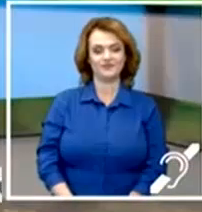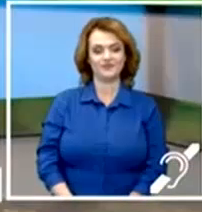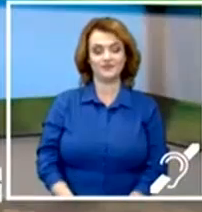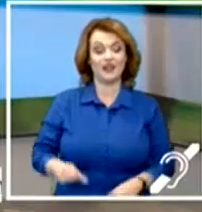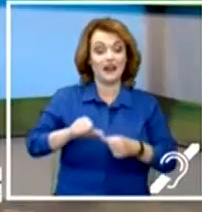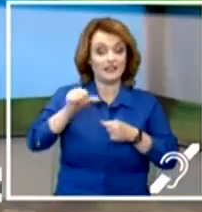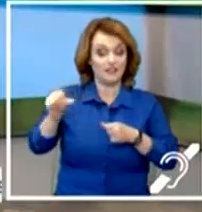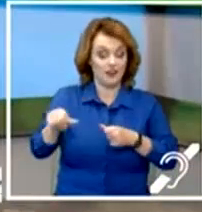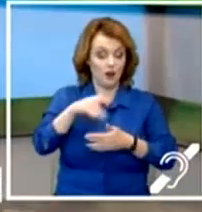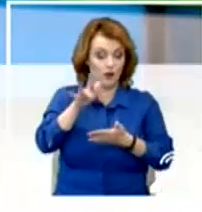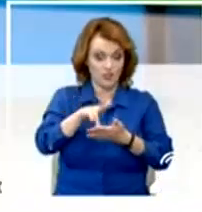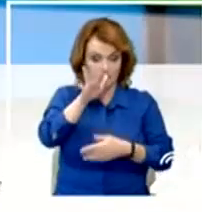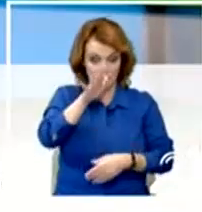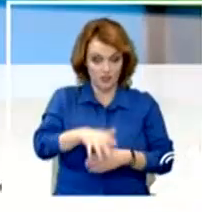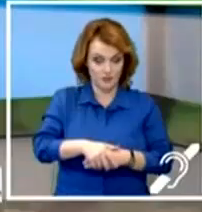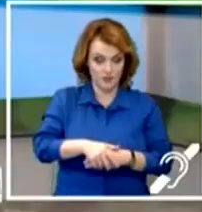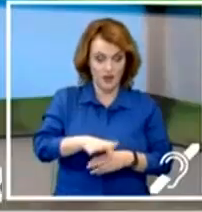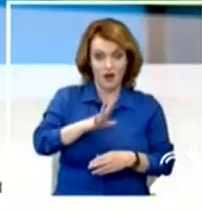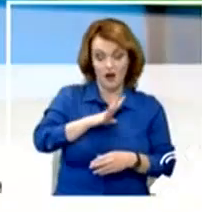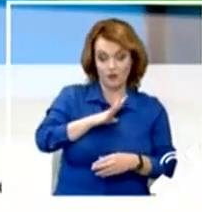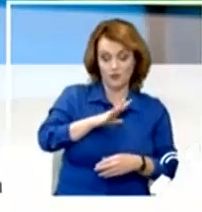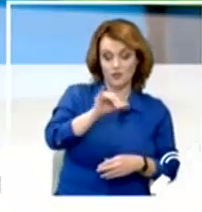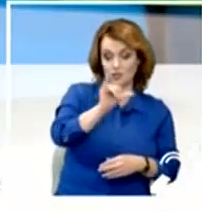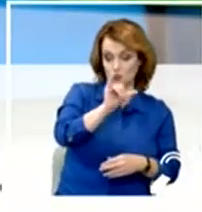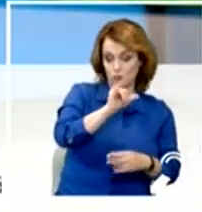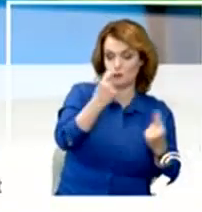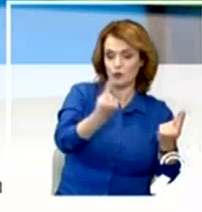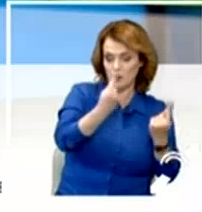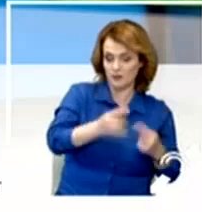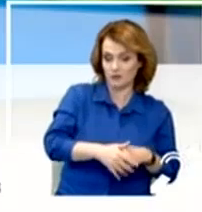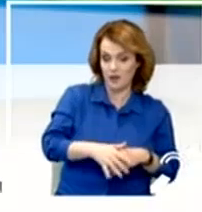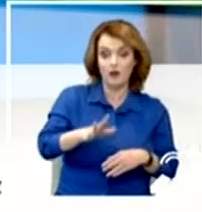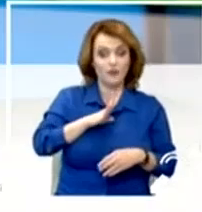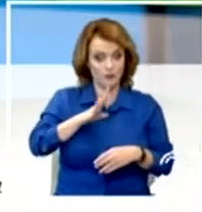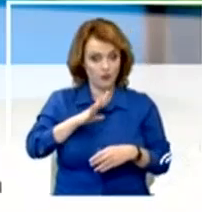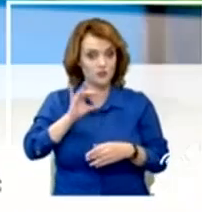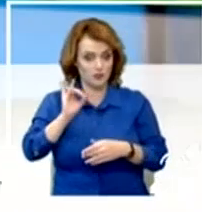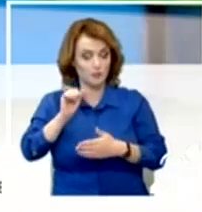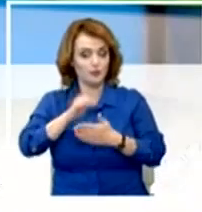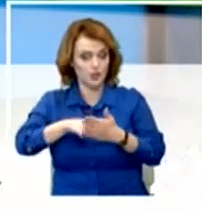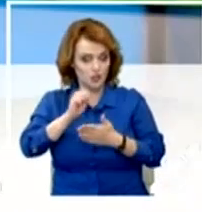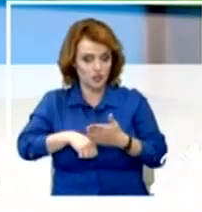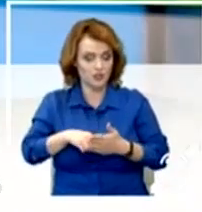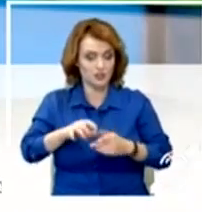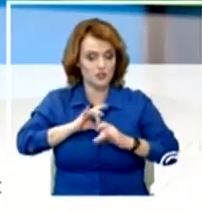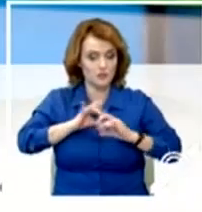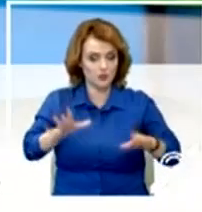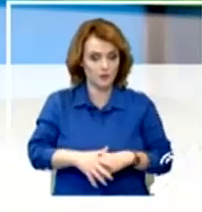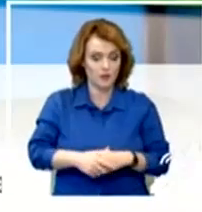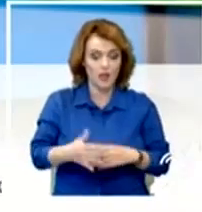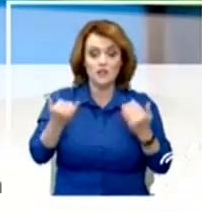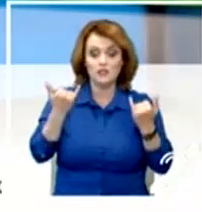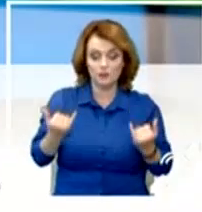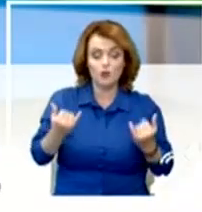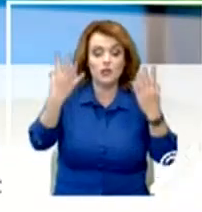În afara Chișinăului a fost o sâmbătă obișnuită, deși a existat și motiv de sărbătoare. Este Ziua Mondială a Femeilor din